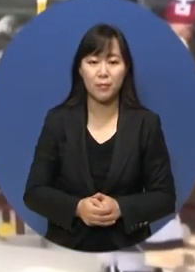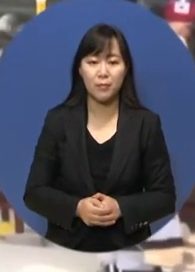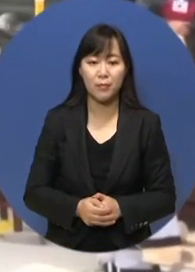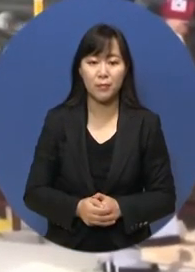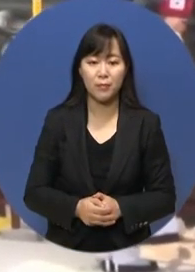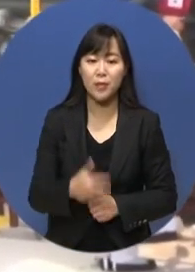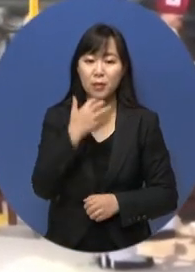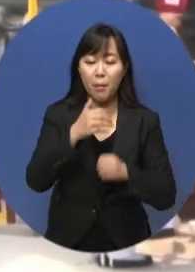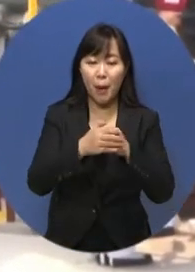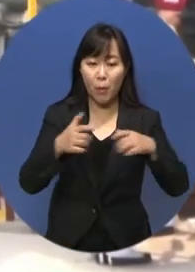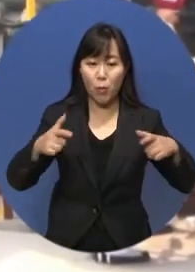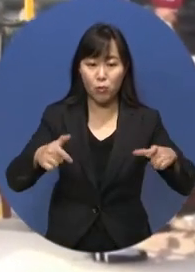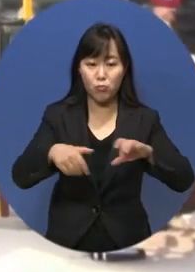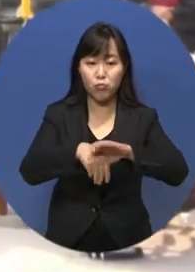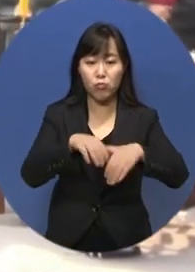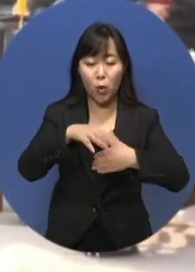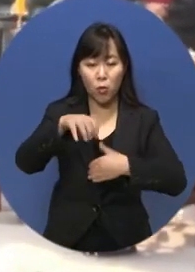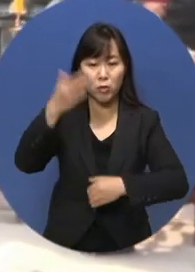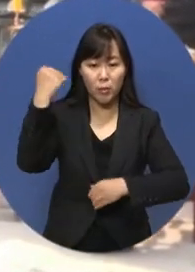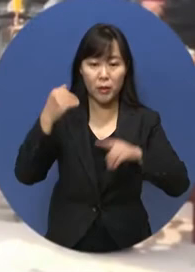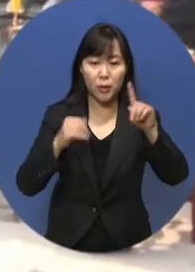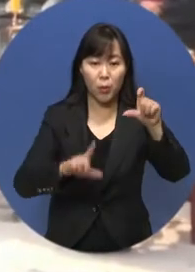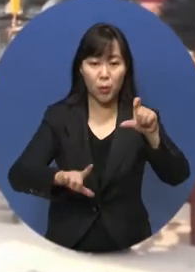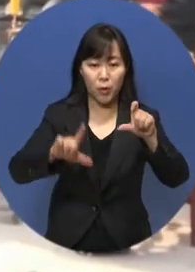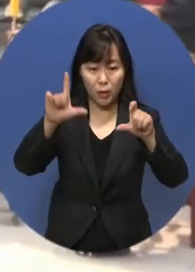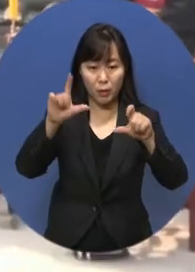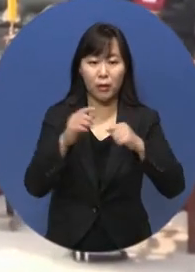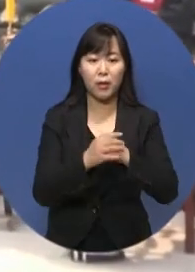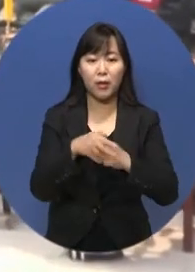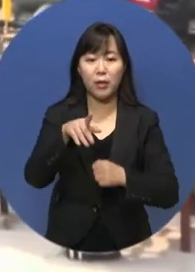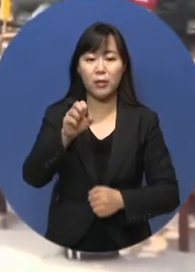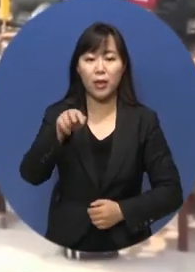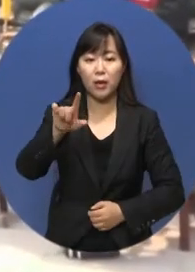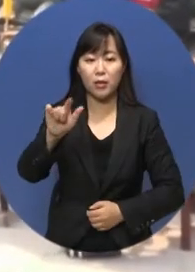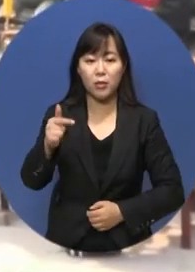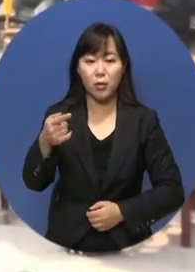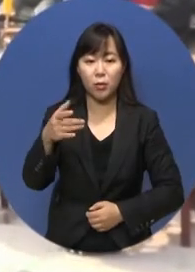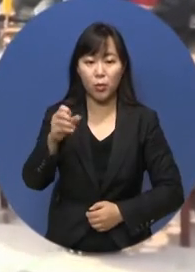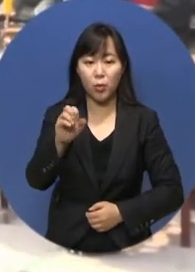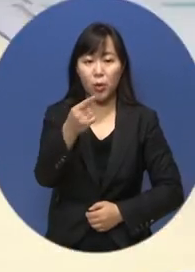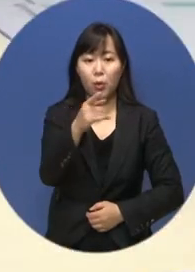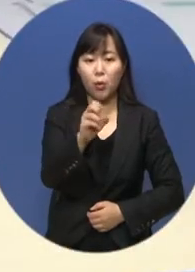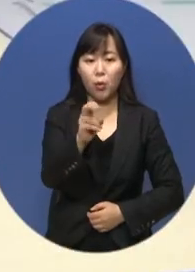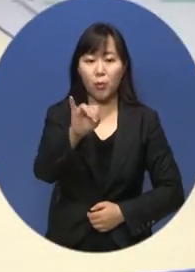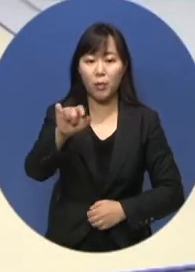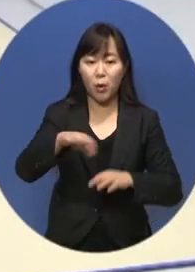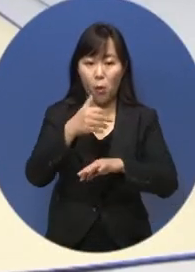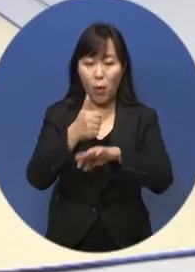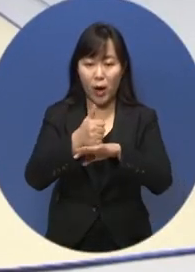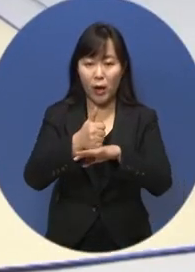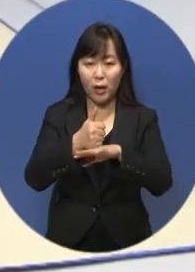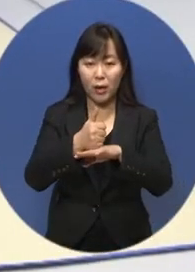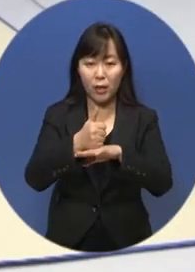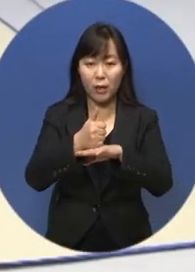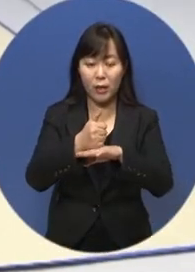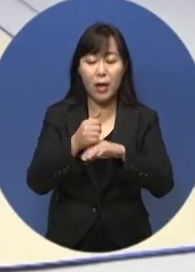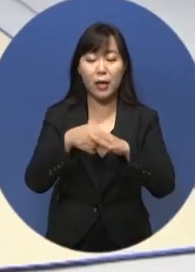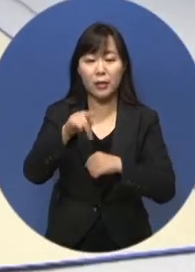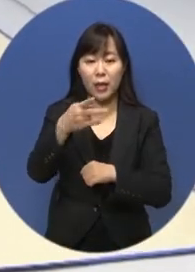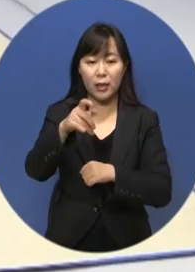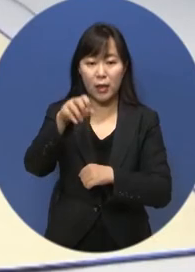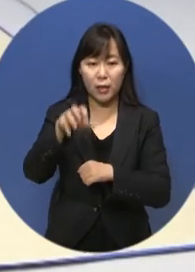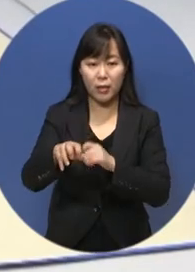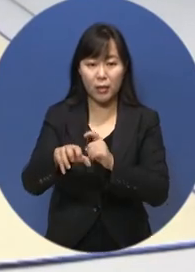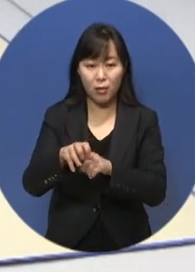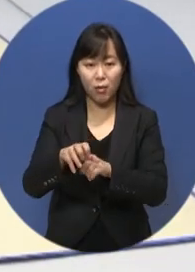서울 마포구 문화원은 지난 15일 마포구 창전동 공민왕 사당에서 공민왕 사당제를